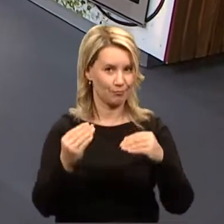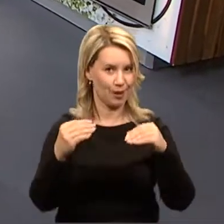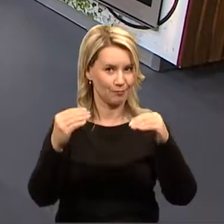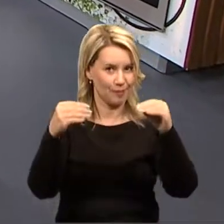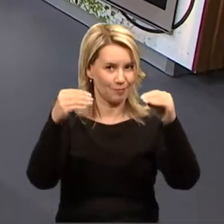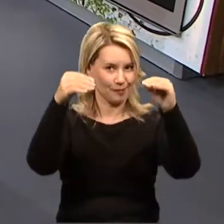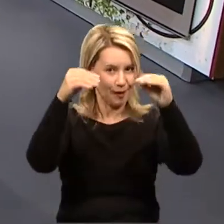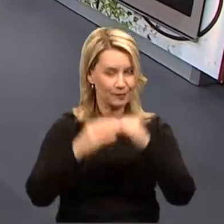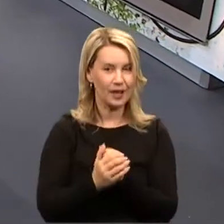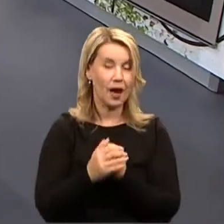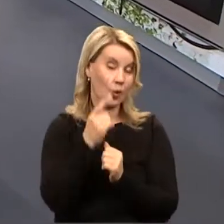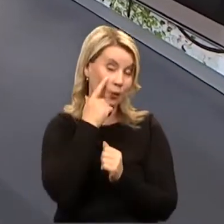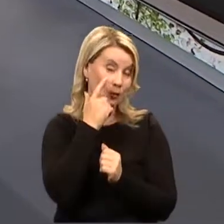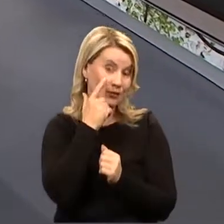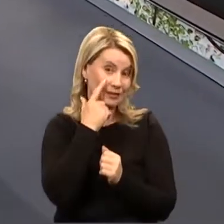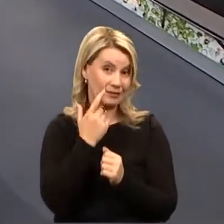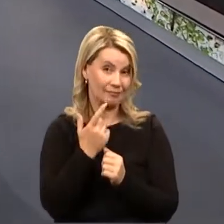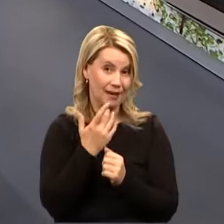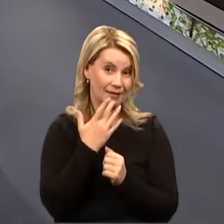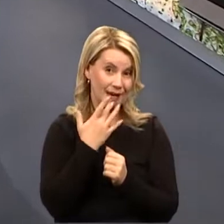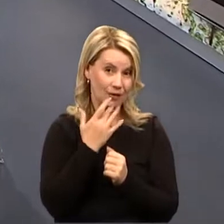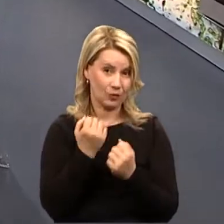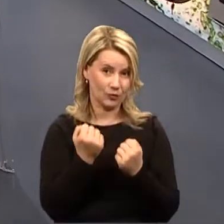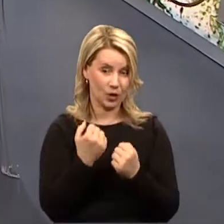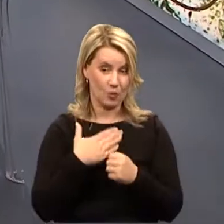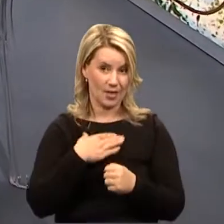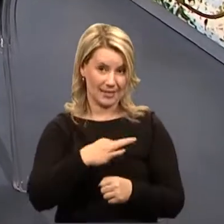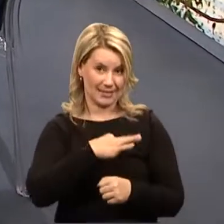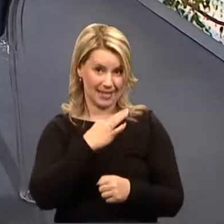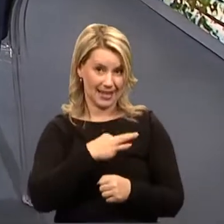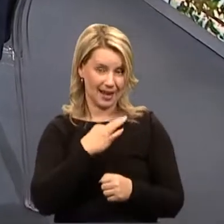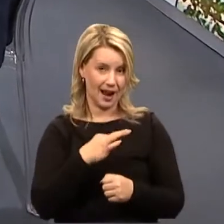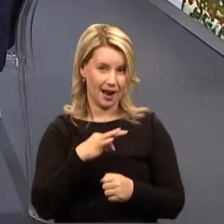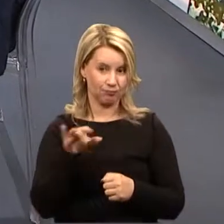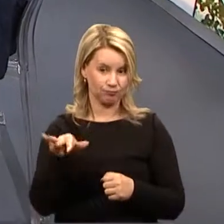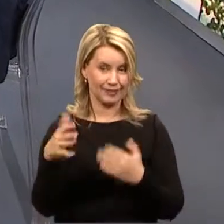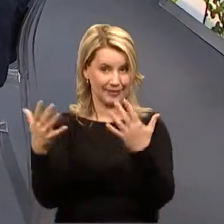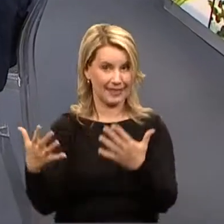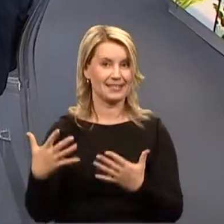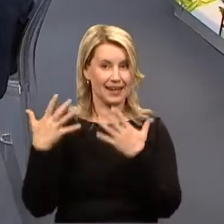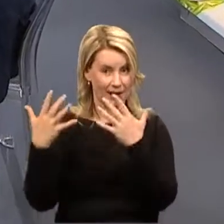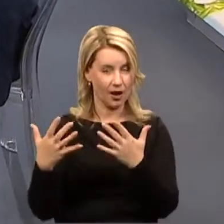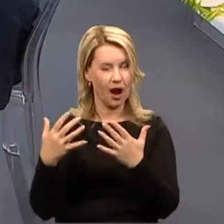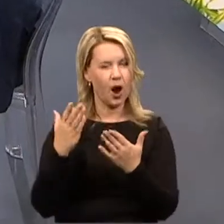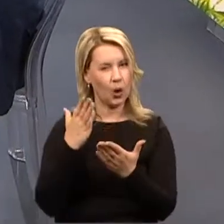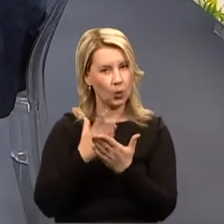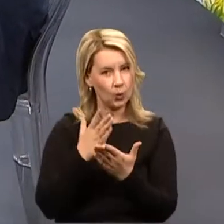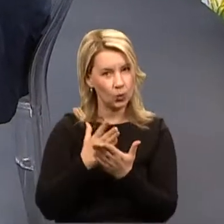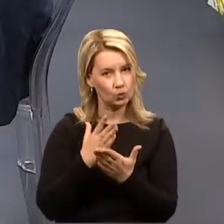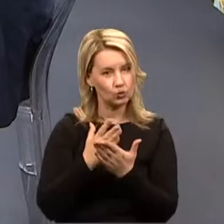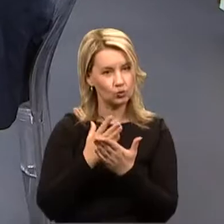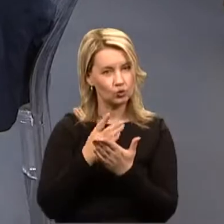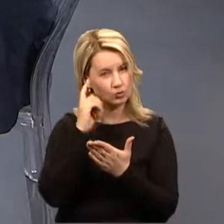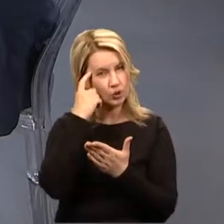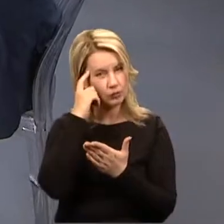dlouho to udržíme. A dcera má teď 10 let a už vážně přemýšlíme o tom, že bychom jí uzavřeli účet a že by měla i